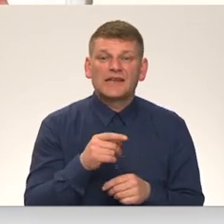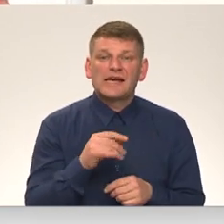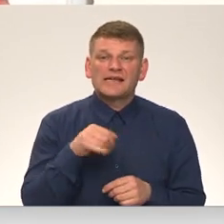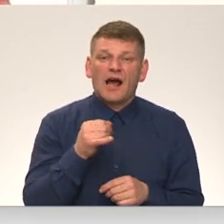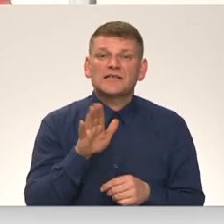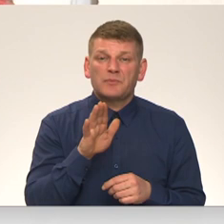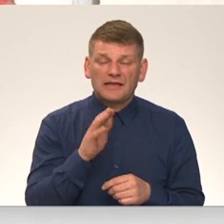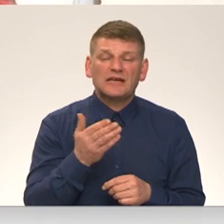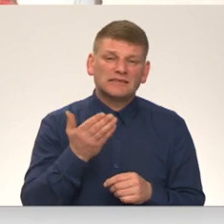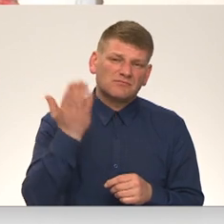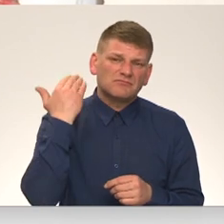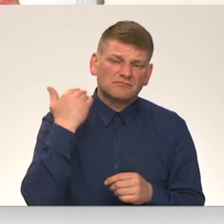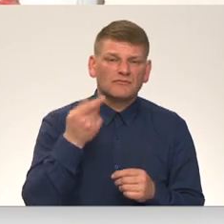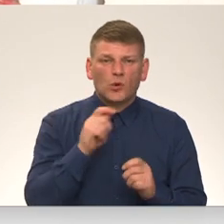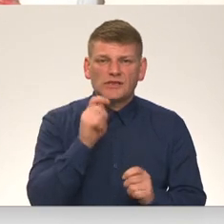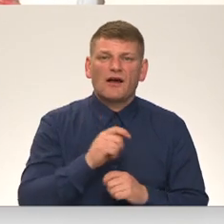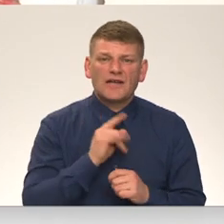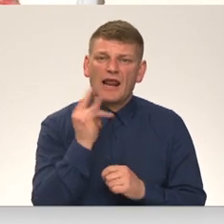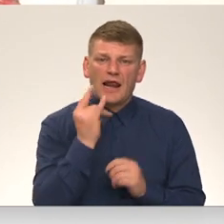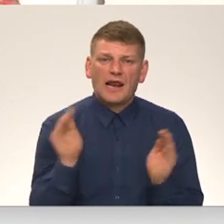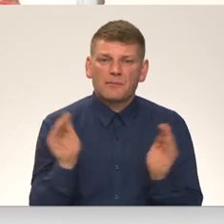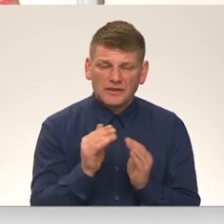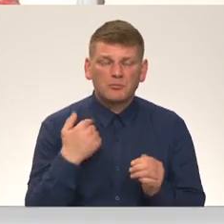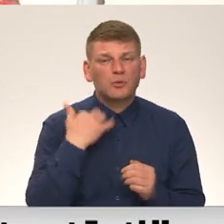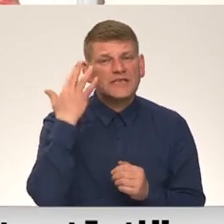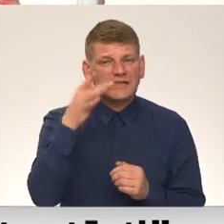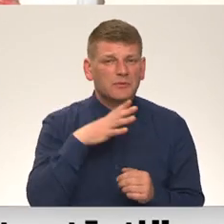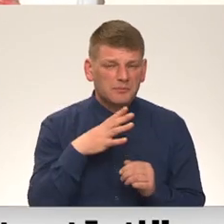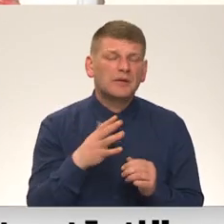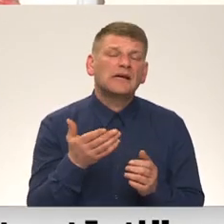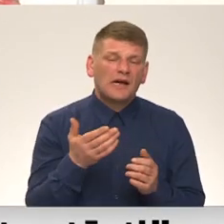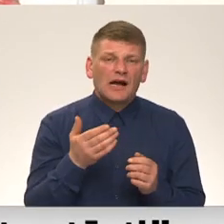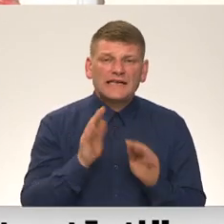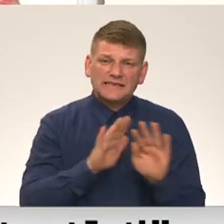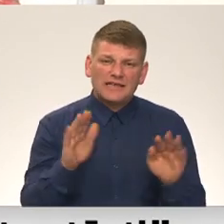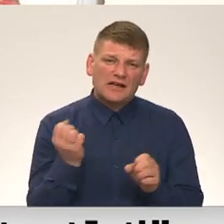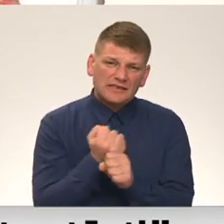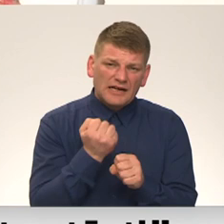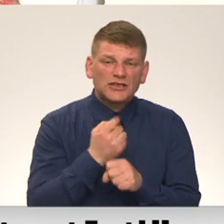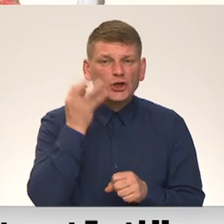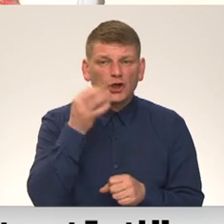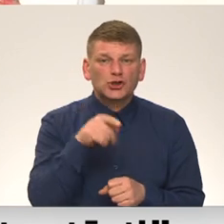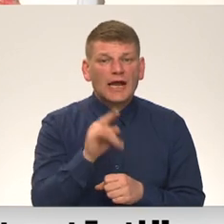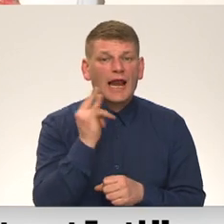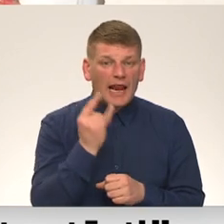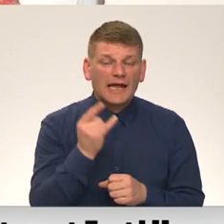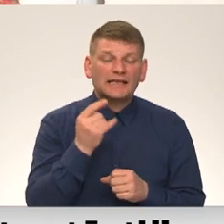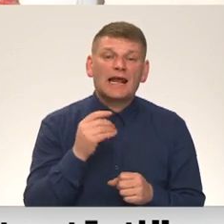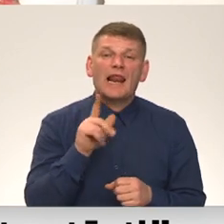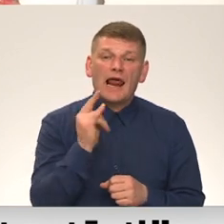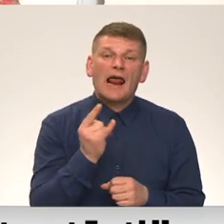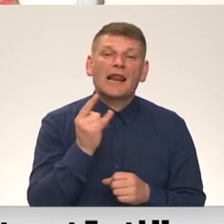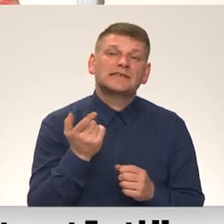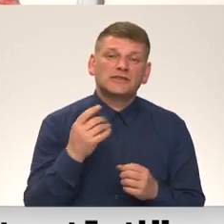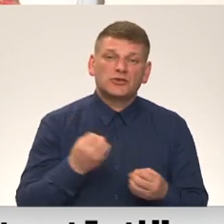maziņu, un mums bija tāda iecēra taisīt izstādi un lēlas dzimšanas dienu tieši šai lēlītei. Bet sakarā ar šiem